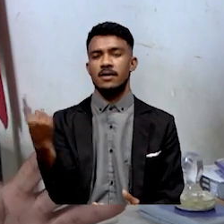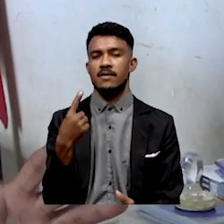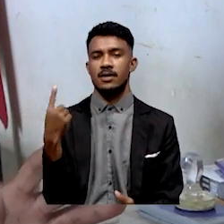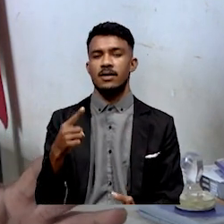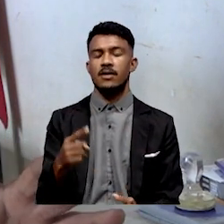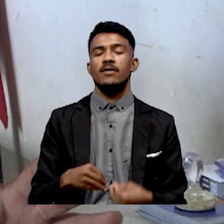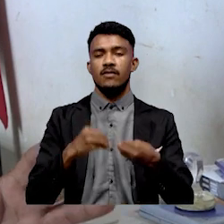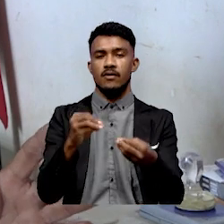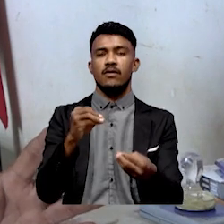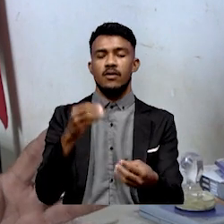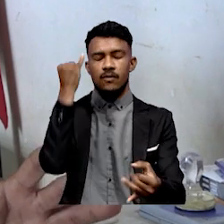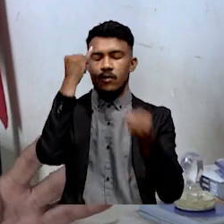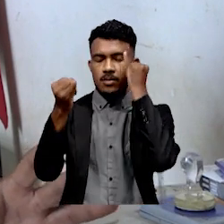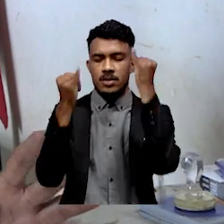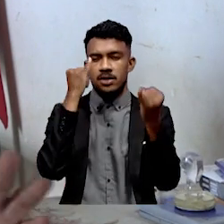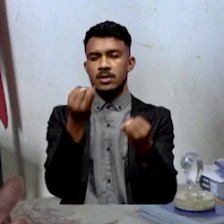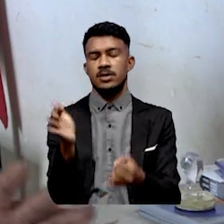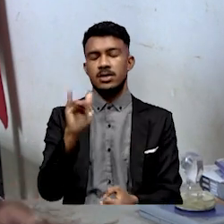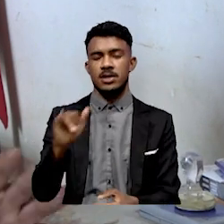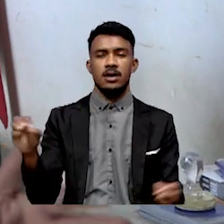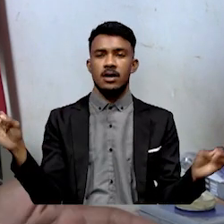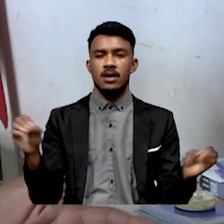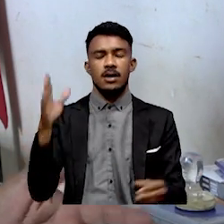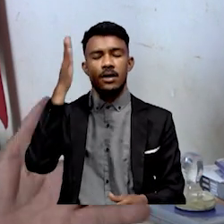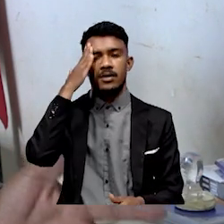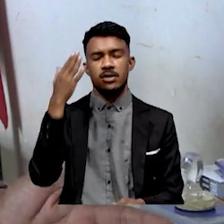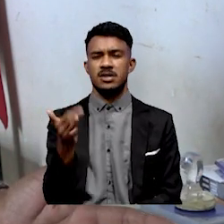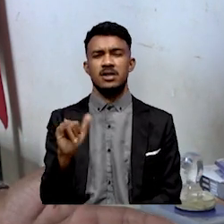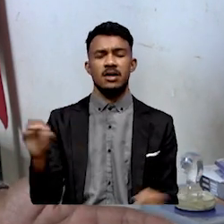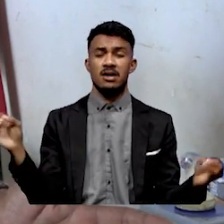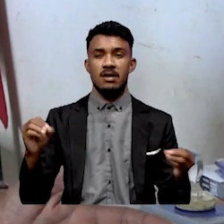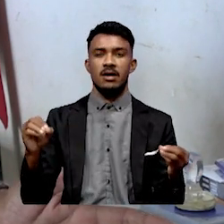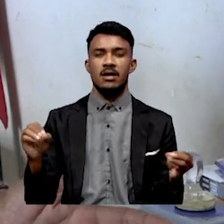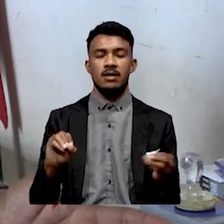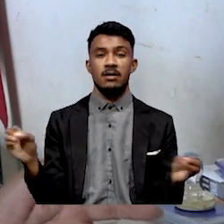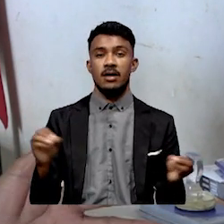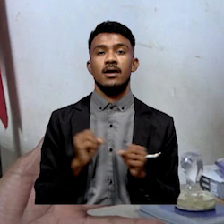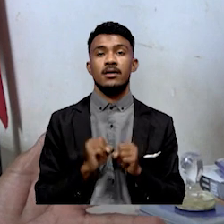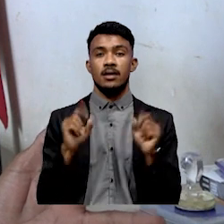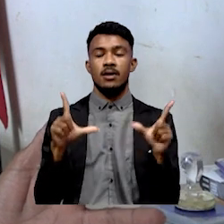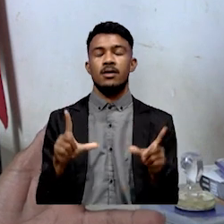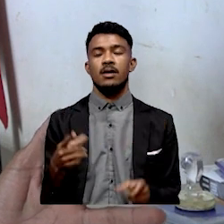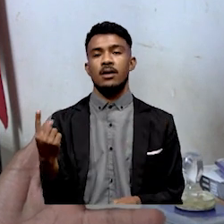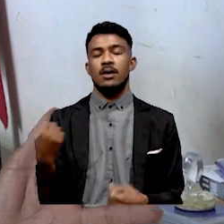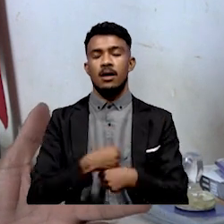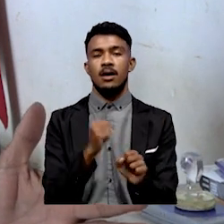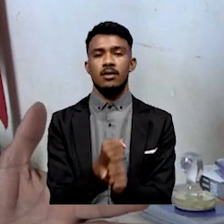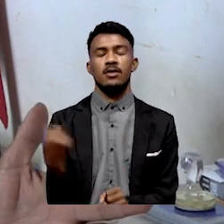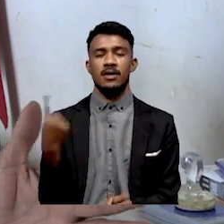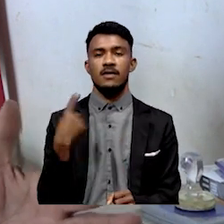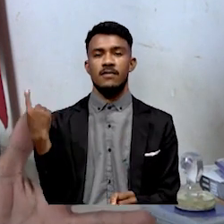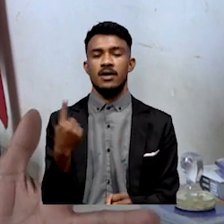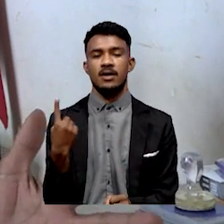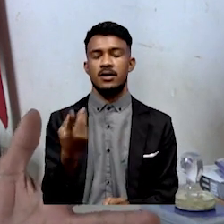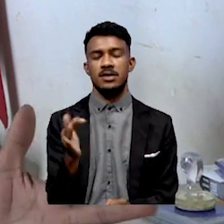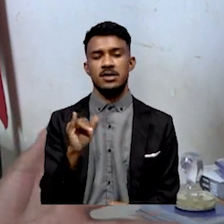la hatene tau, a mi explica kono ba buatir oi oi, sira la hatene tau, hala na fati. Nebe, sira atu hirus la hirus mus, hatu